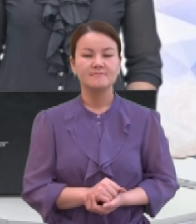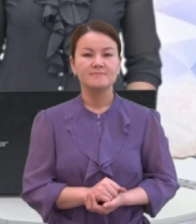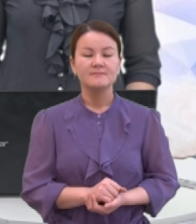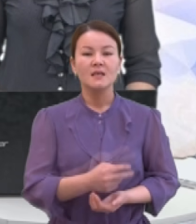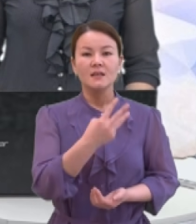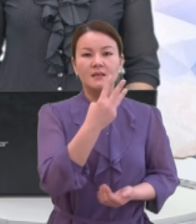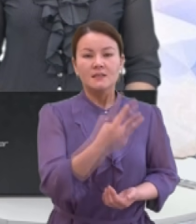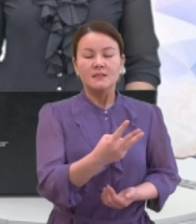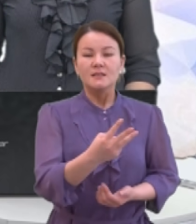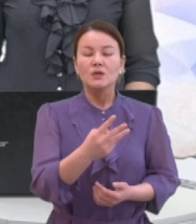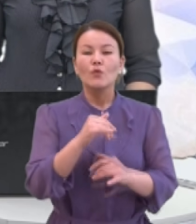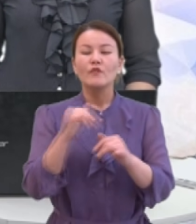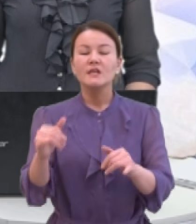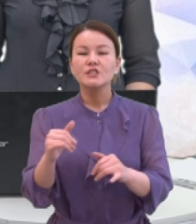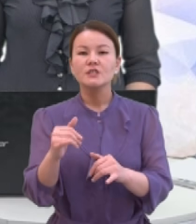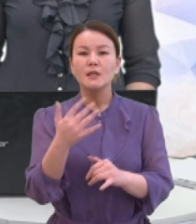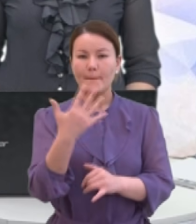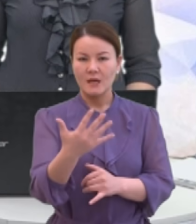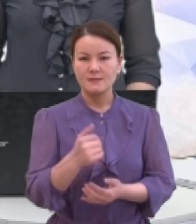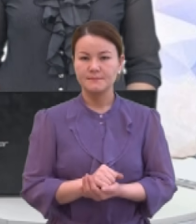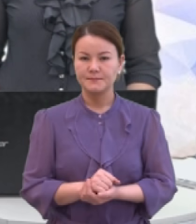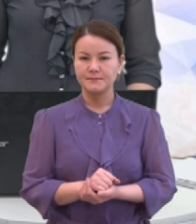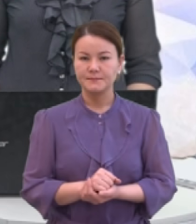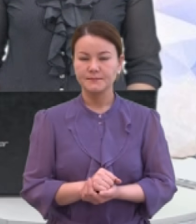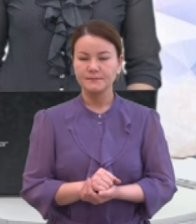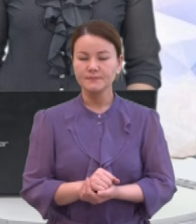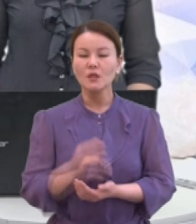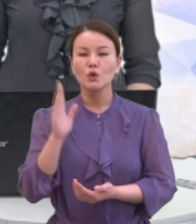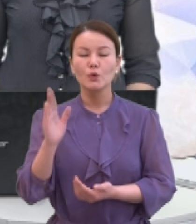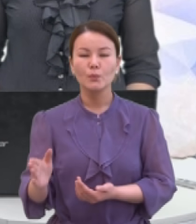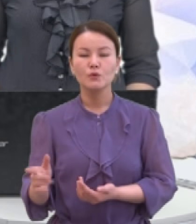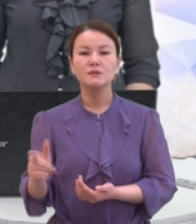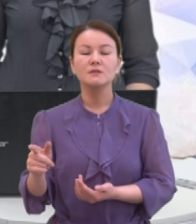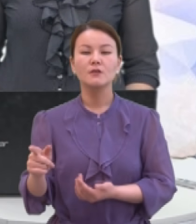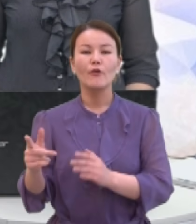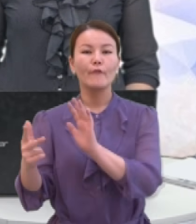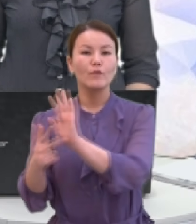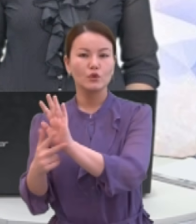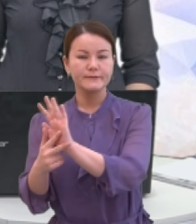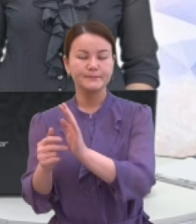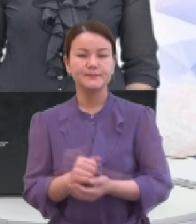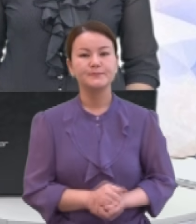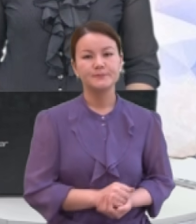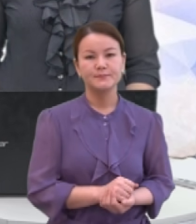три увеличьте на 5 и у вас получилось 8